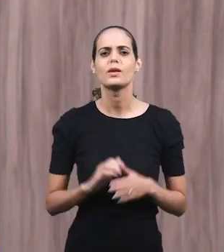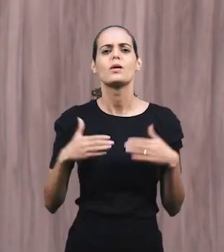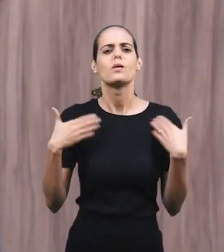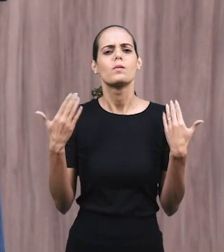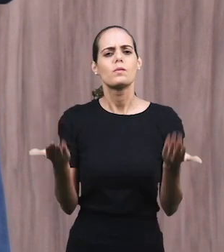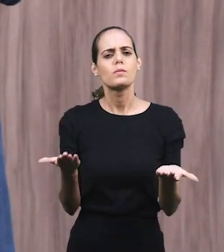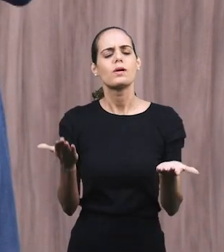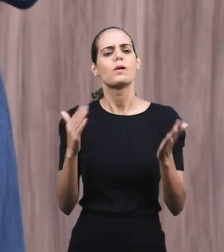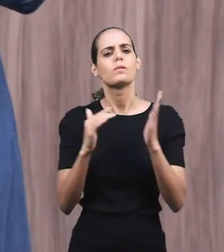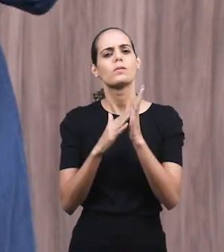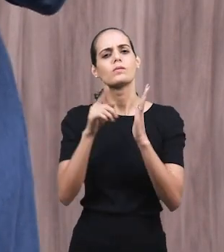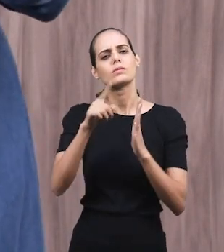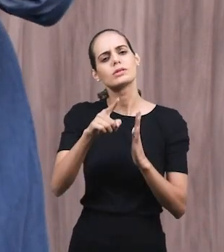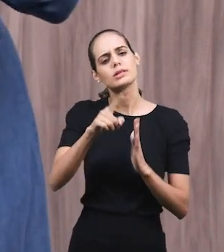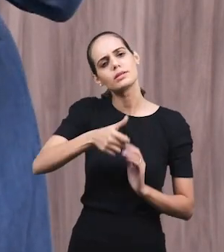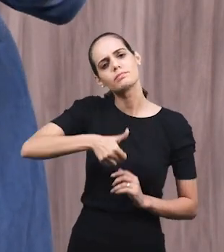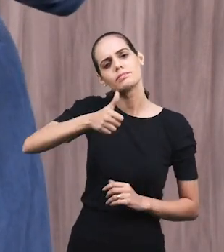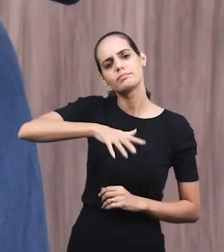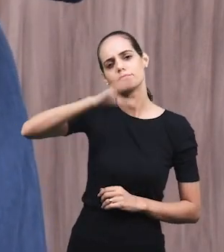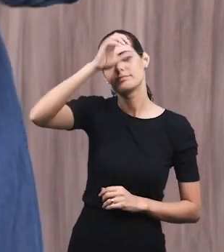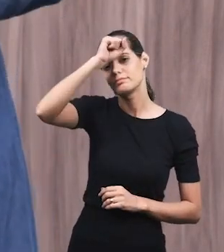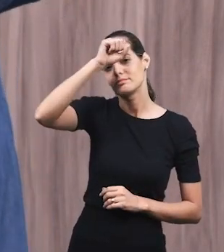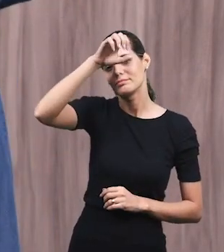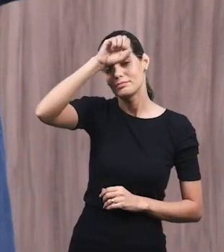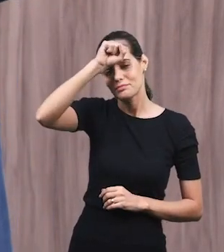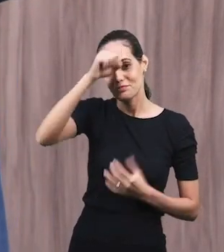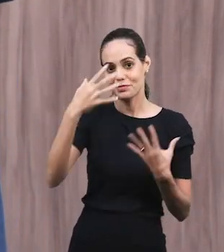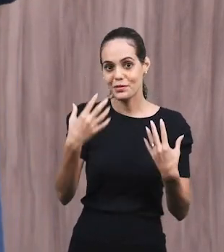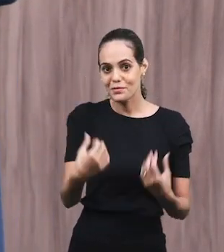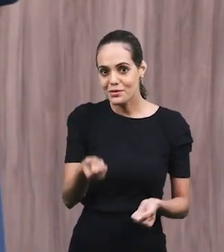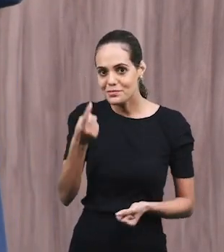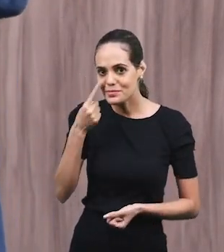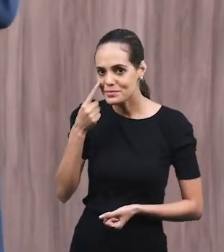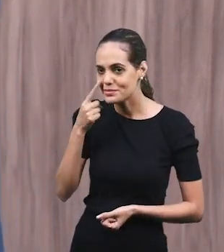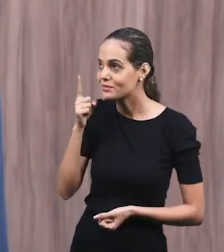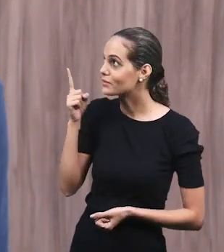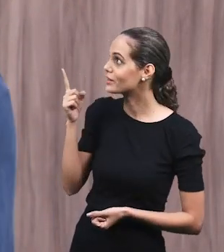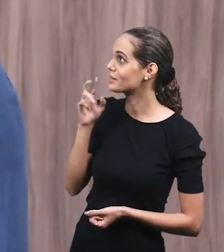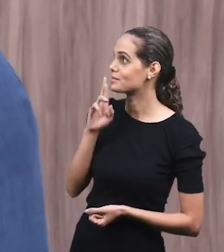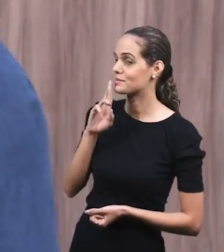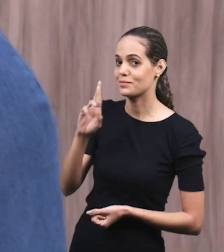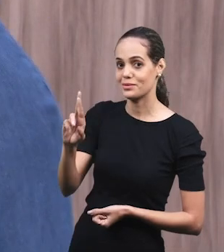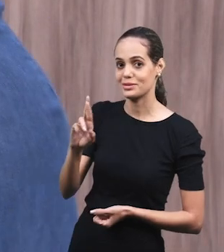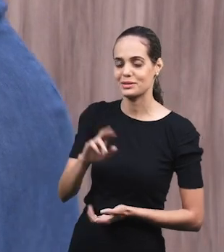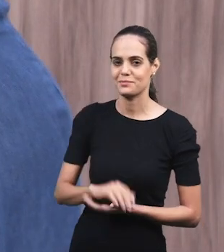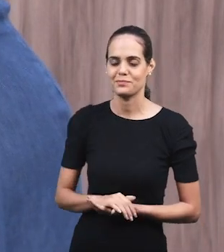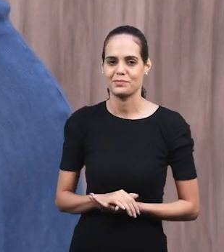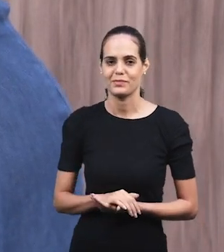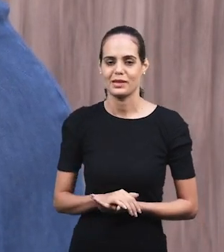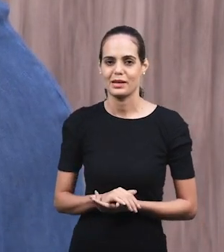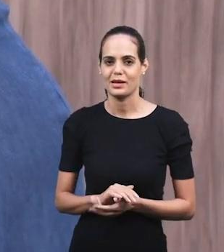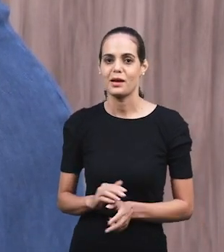dirigé vers la question. Quelle est la louange que vous aimeriez d'apprendre d'abord? Nous allons voir.